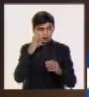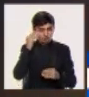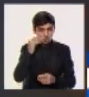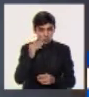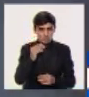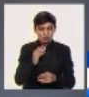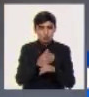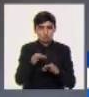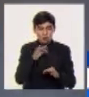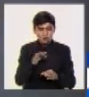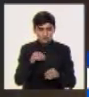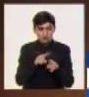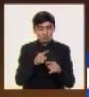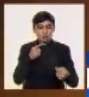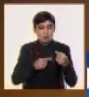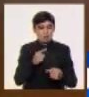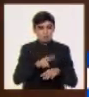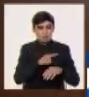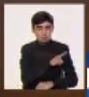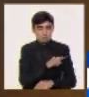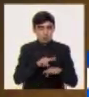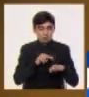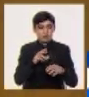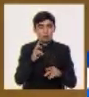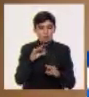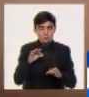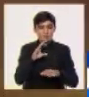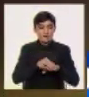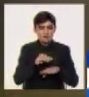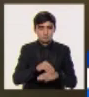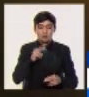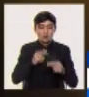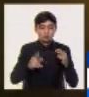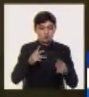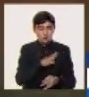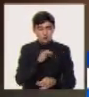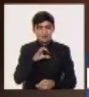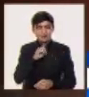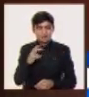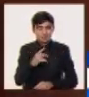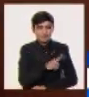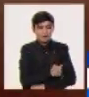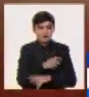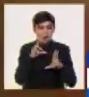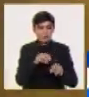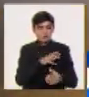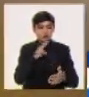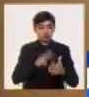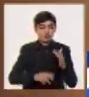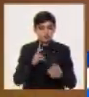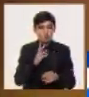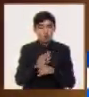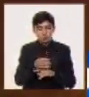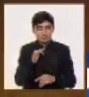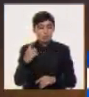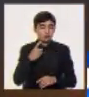гостей недовольны и спорят с полицейскими, но вечер им все равно пришлось завершить. Санврачи обещают выписать штрафы и посетителям,